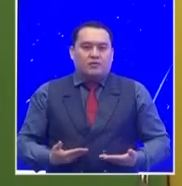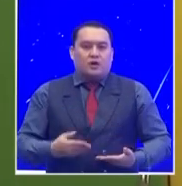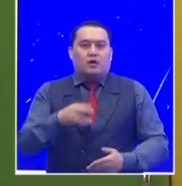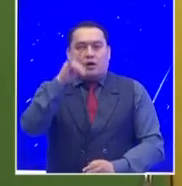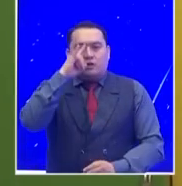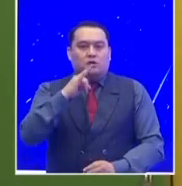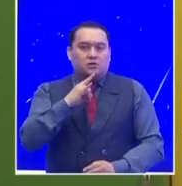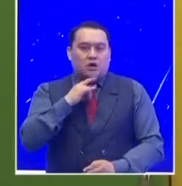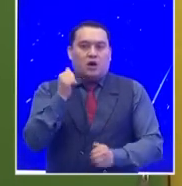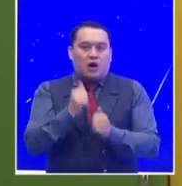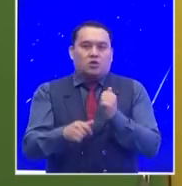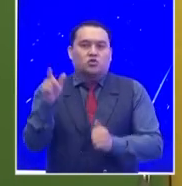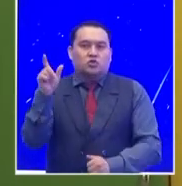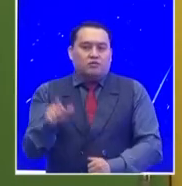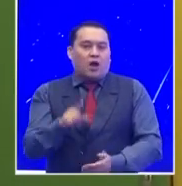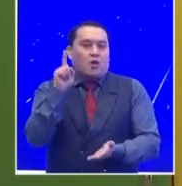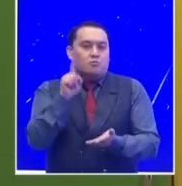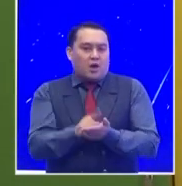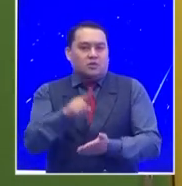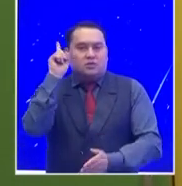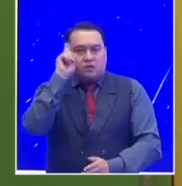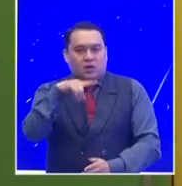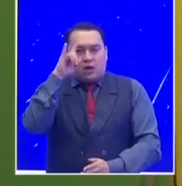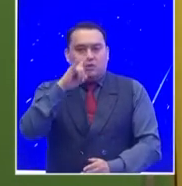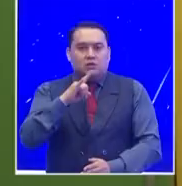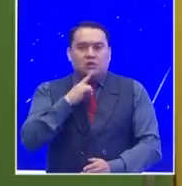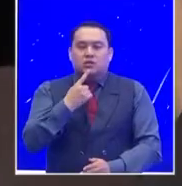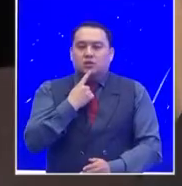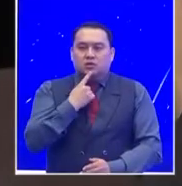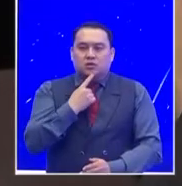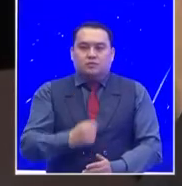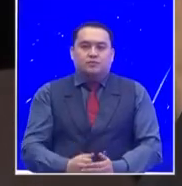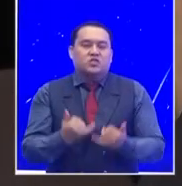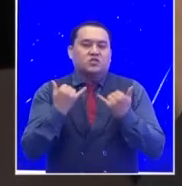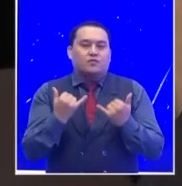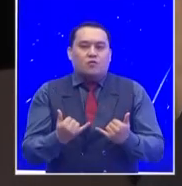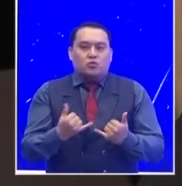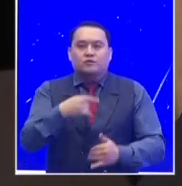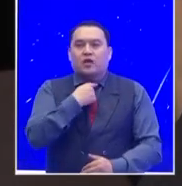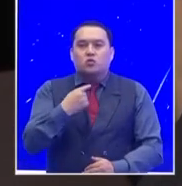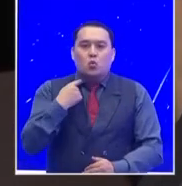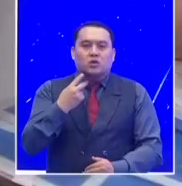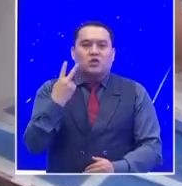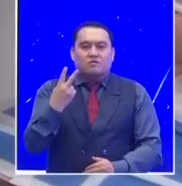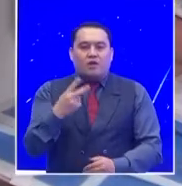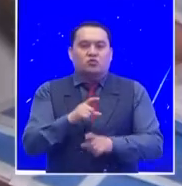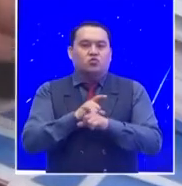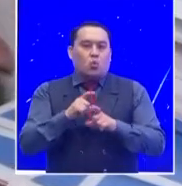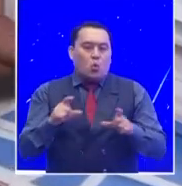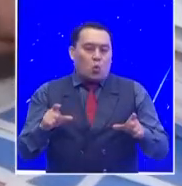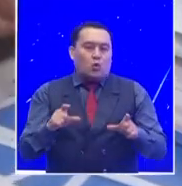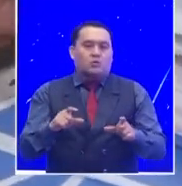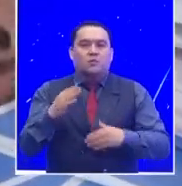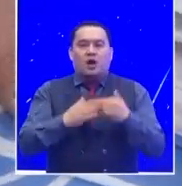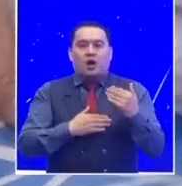Казахстан, мне кажется, каждый гражданин должен знать казахский язык. На сегодняшний день в Талдыкургане два дошкольных учреждения